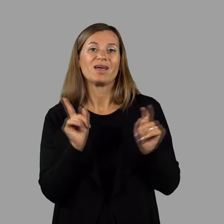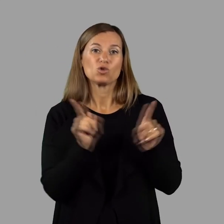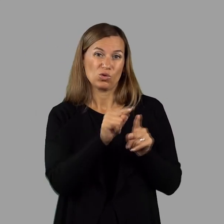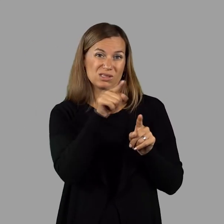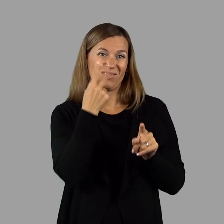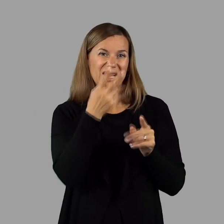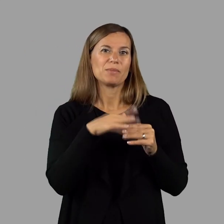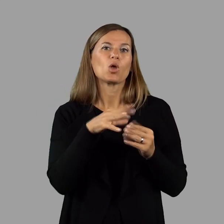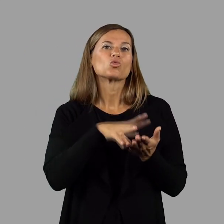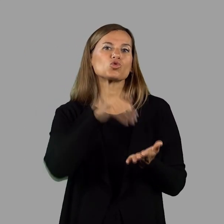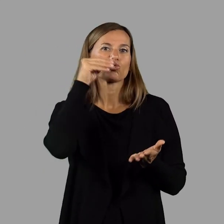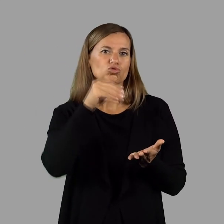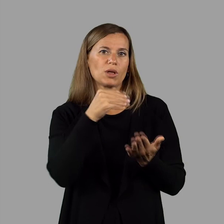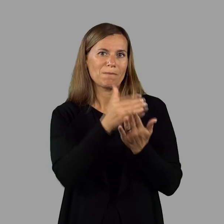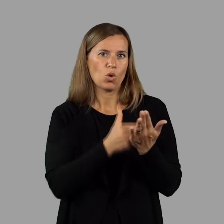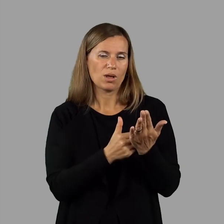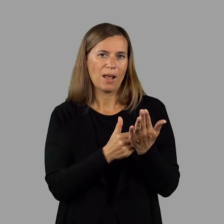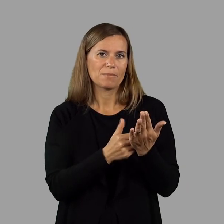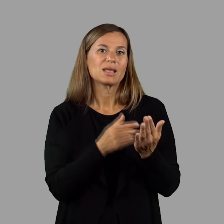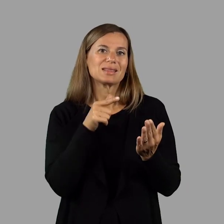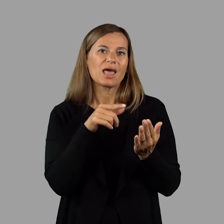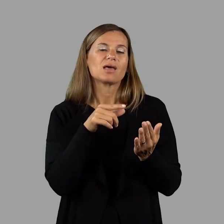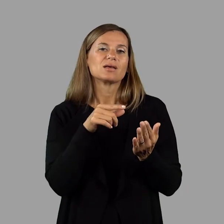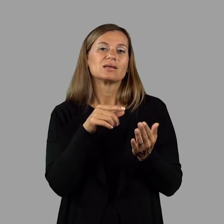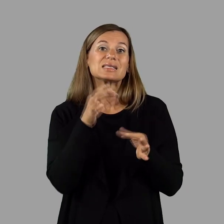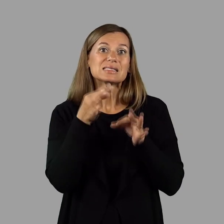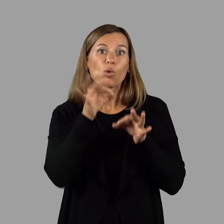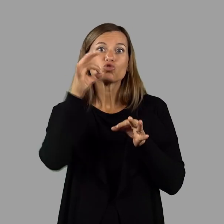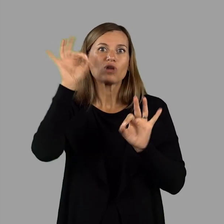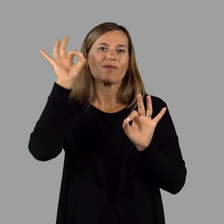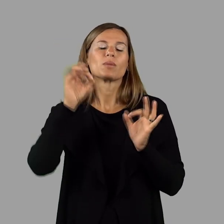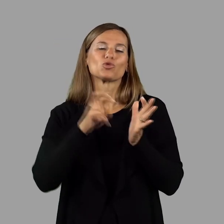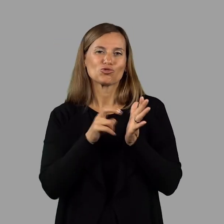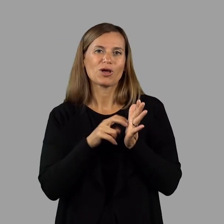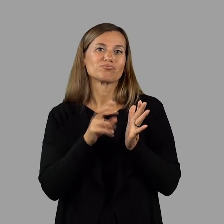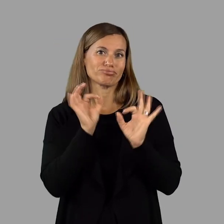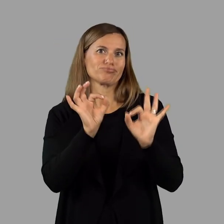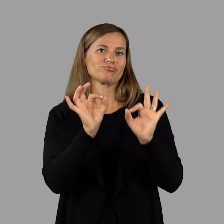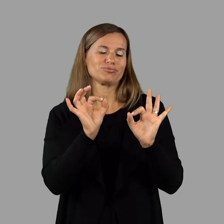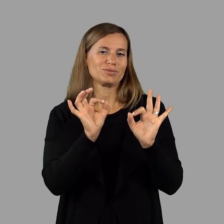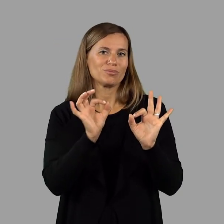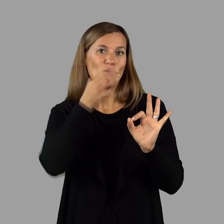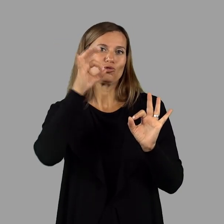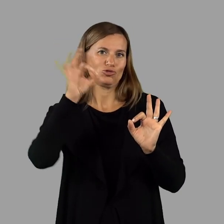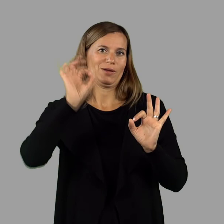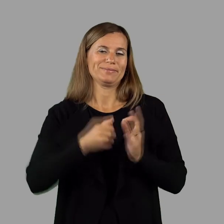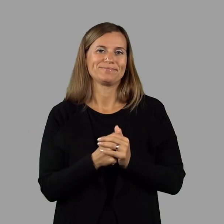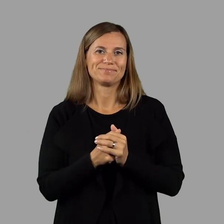videli pri demo programih, bodo te izboljšave dobrodošle.